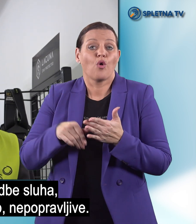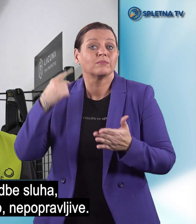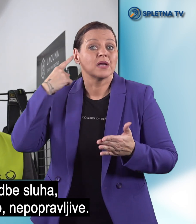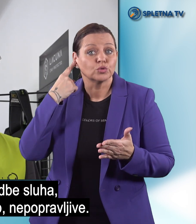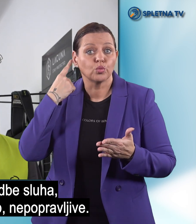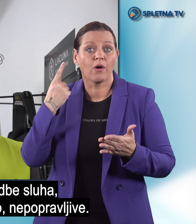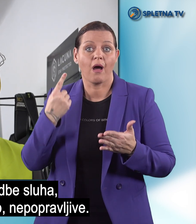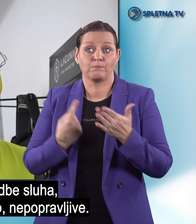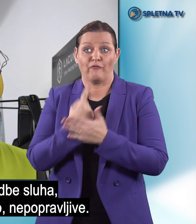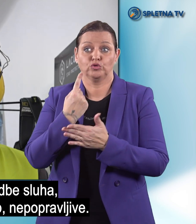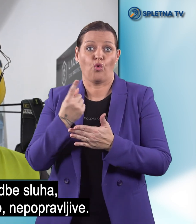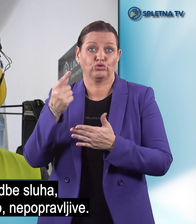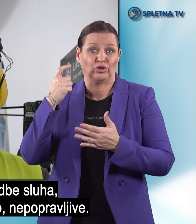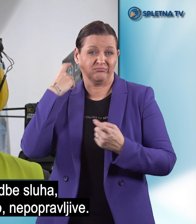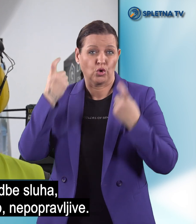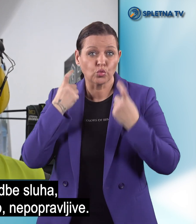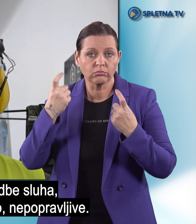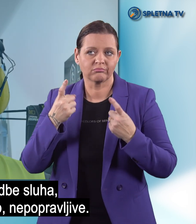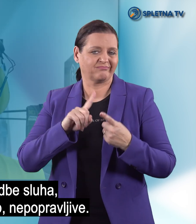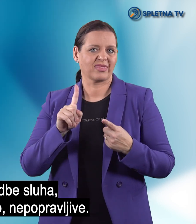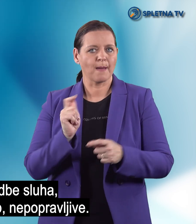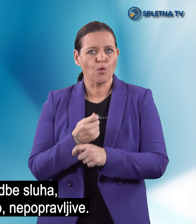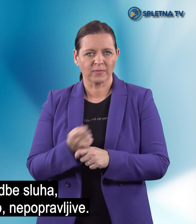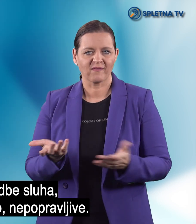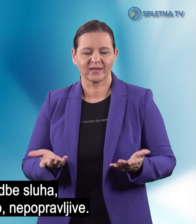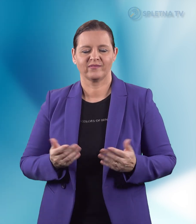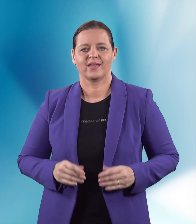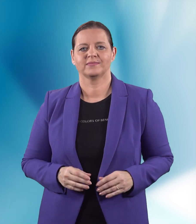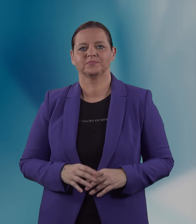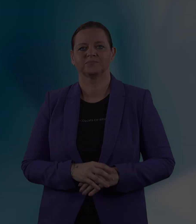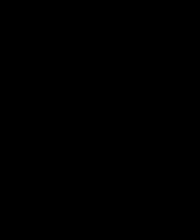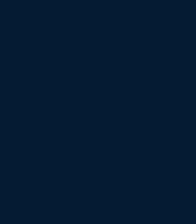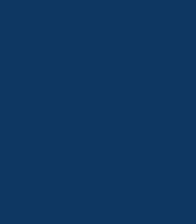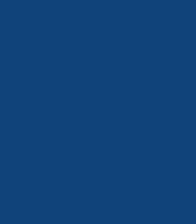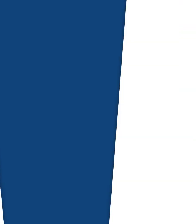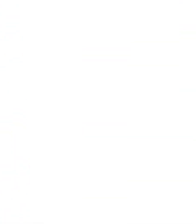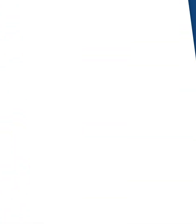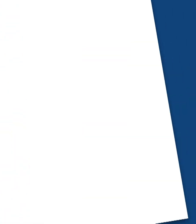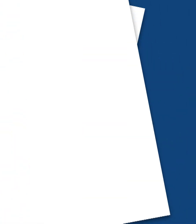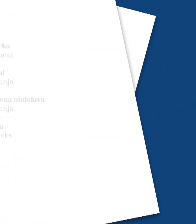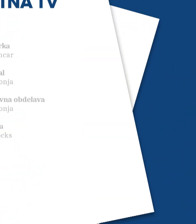saj so poškodbe sluha, ki jih povzroči hrup, nepopravljive.